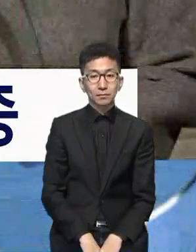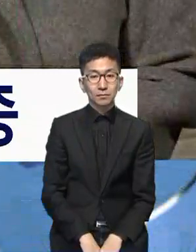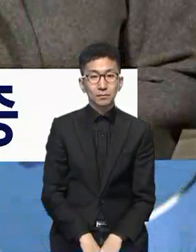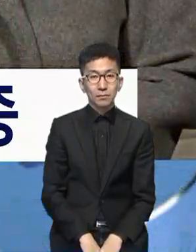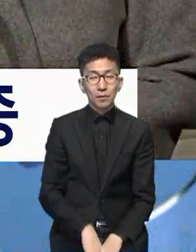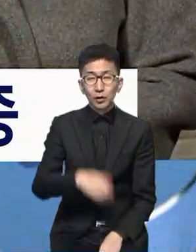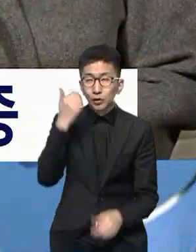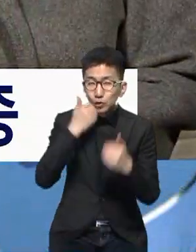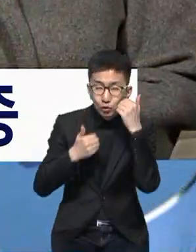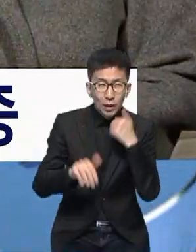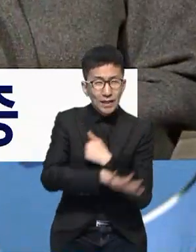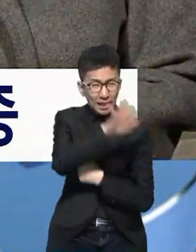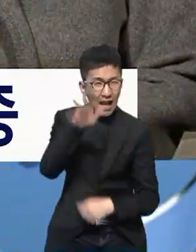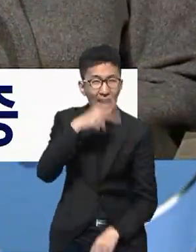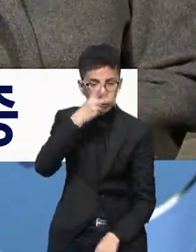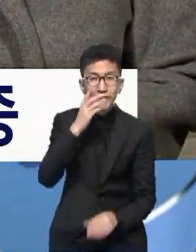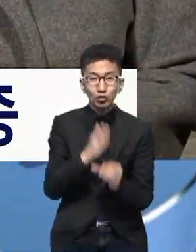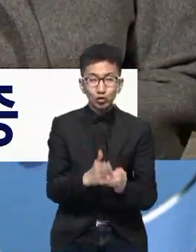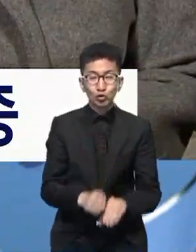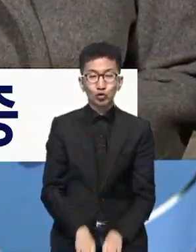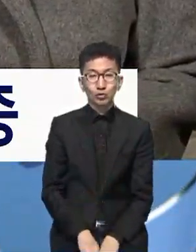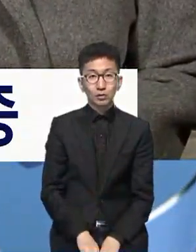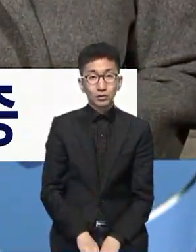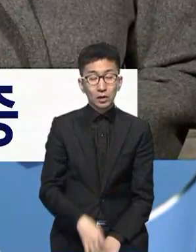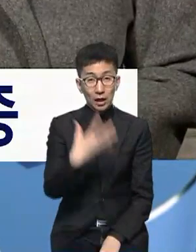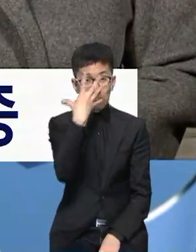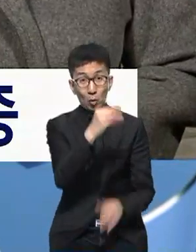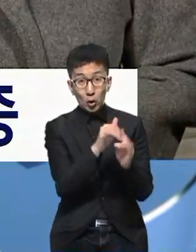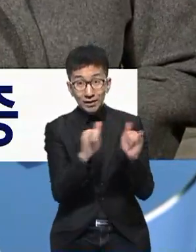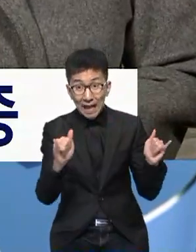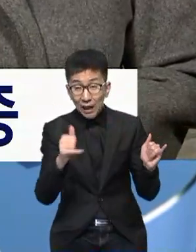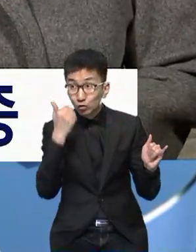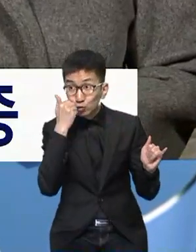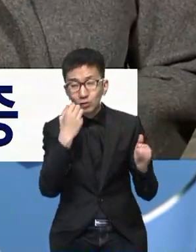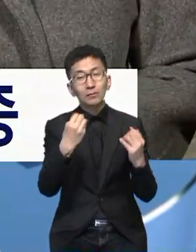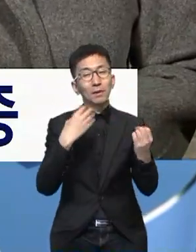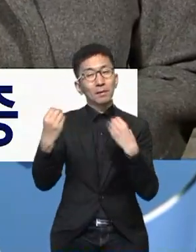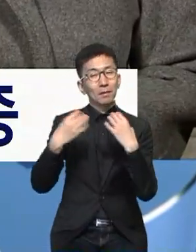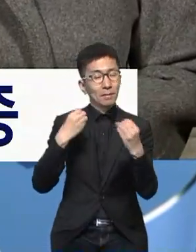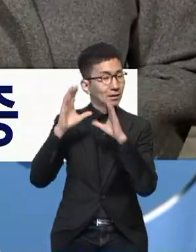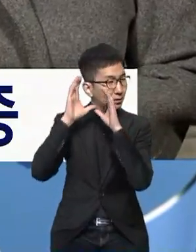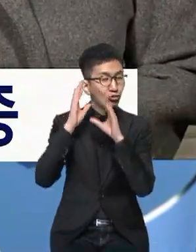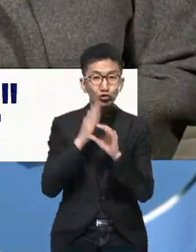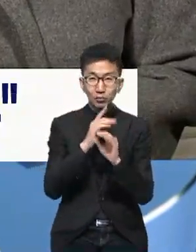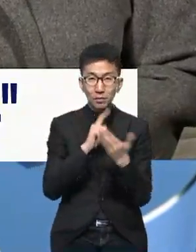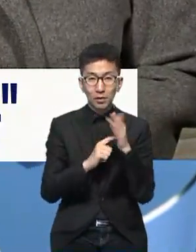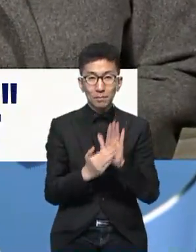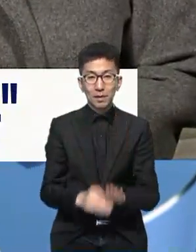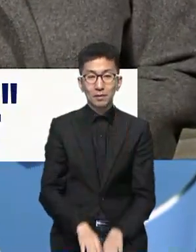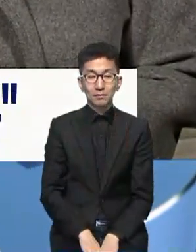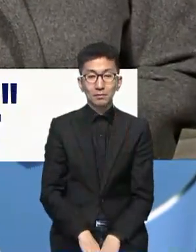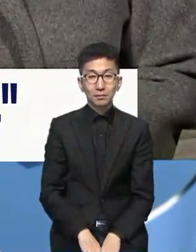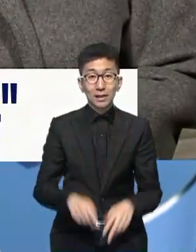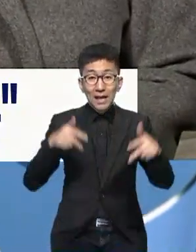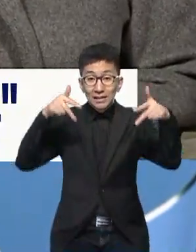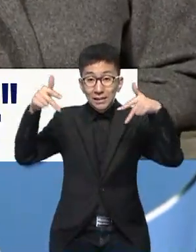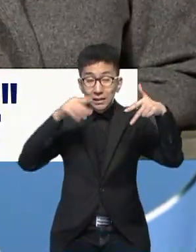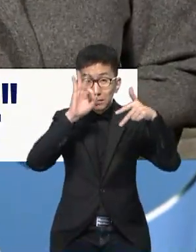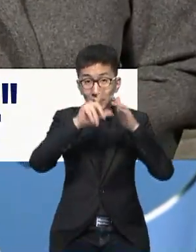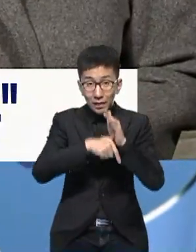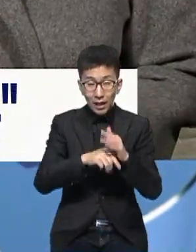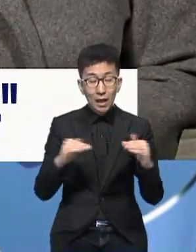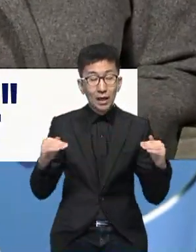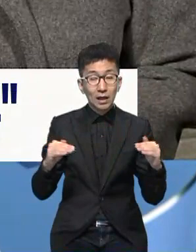없이 모든 것을 다 보고 있다면서 목격자 제보도 받고 있다고 했습니다. 경찰 관계자는 CCTV상 사고